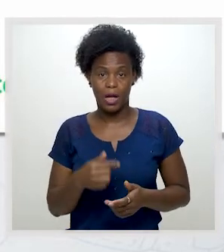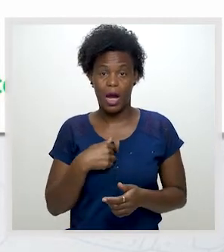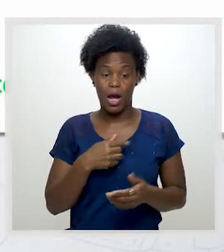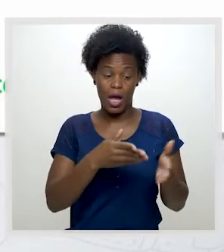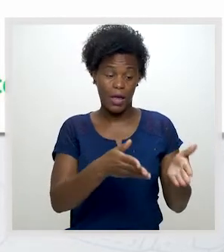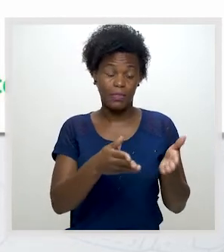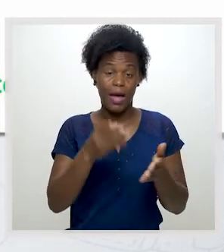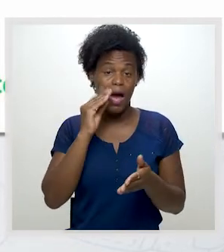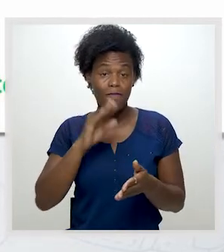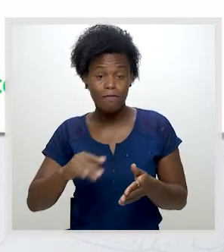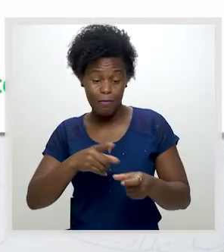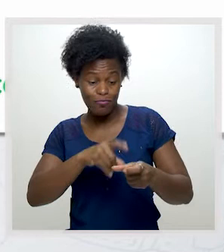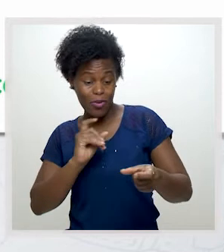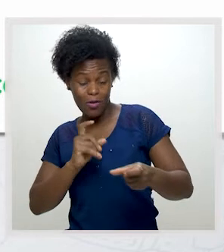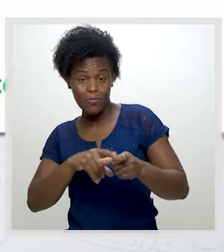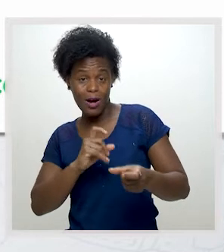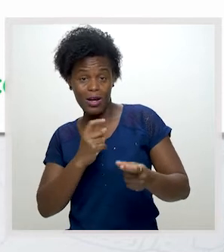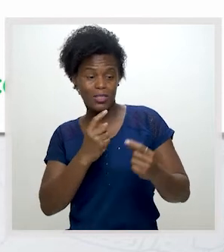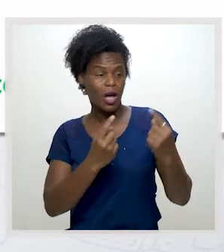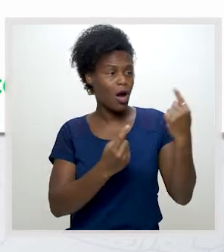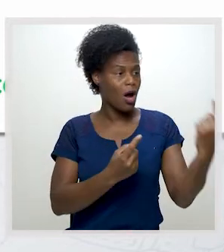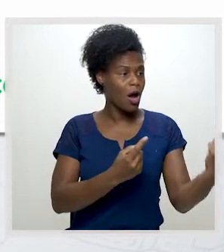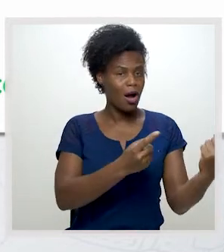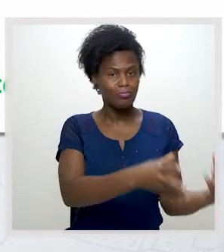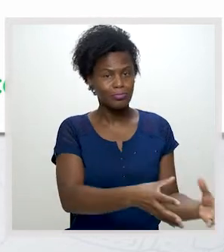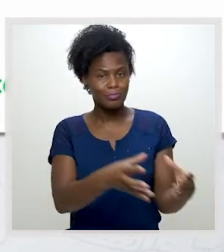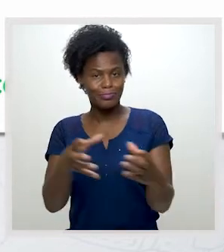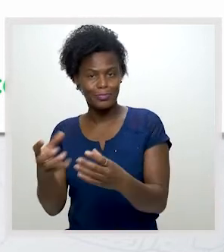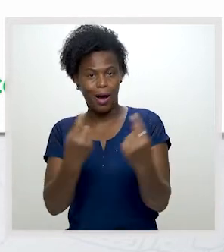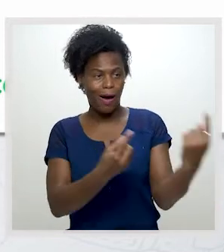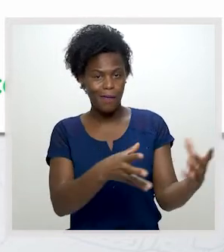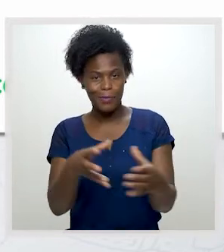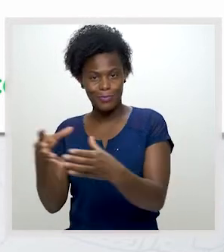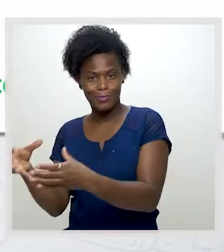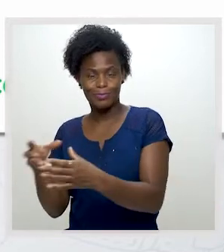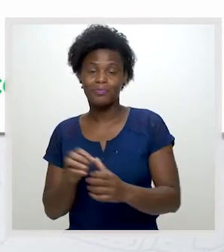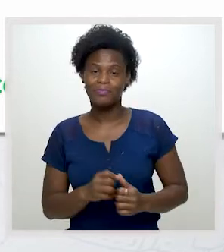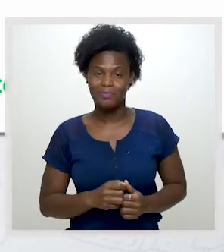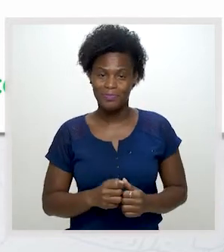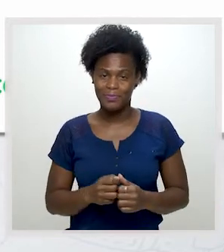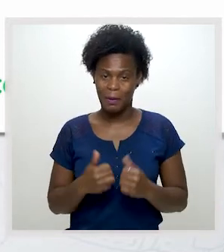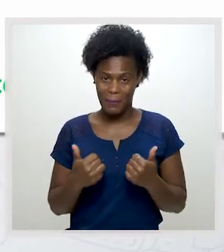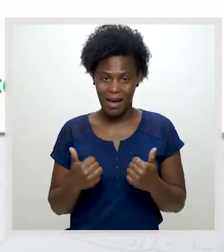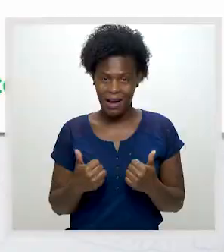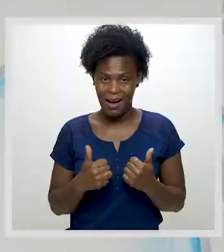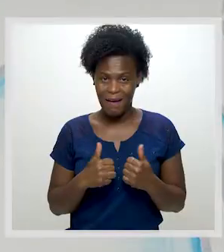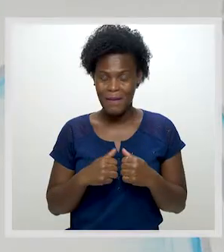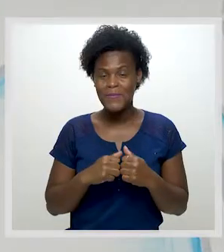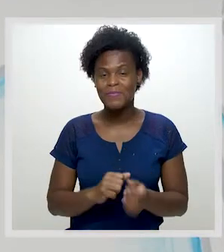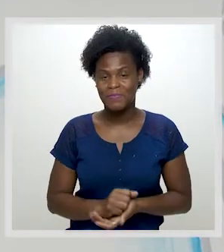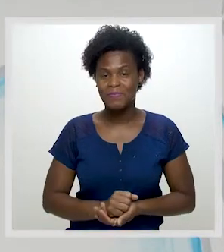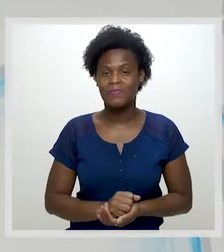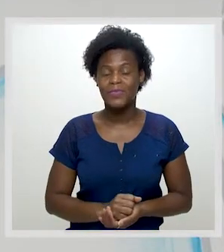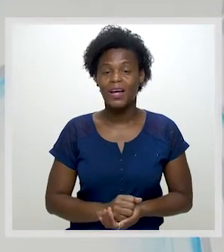J'ai aidé les enfants à sortir, je les ai portés un à un. C'est bien? Très